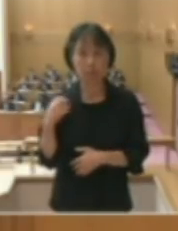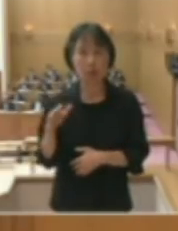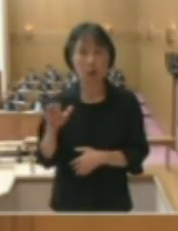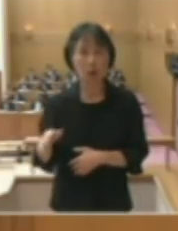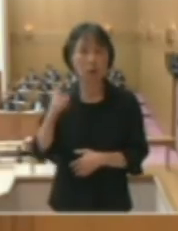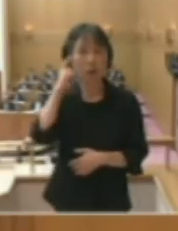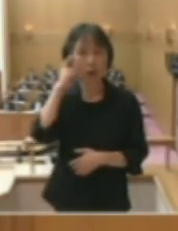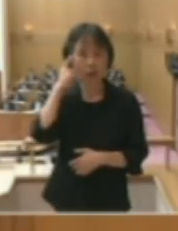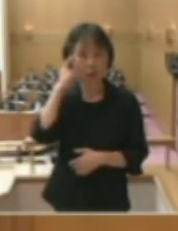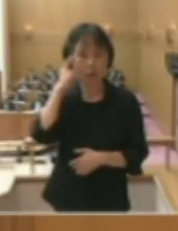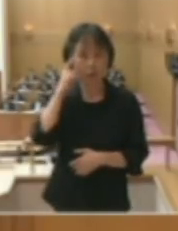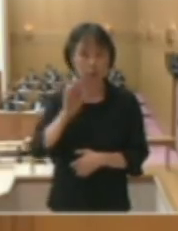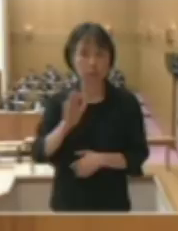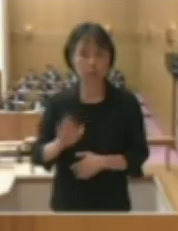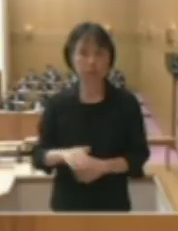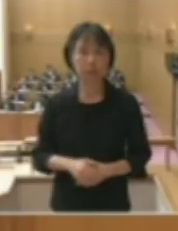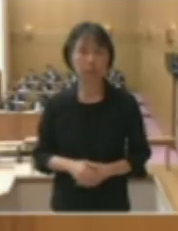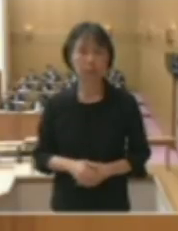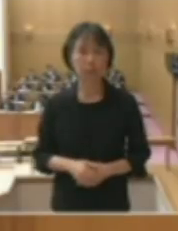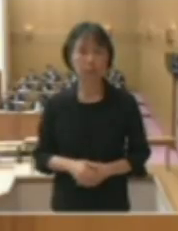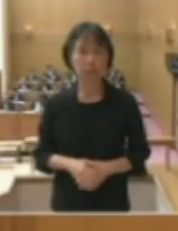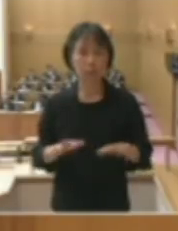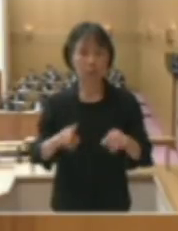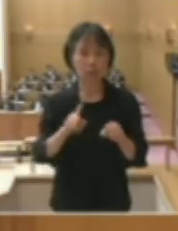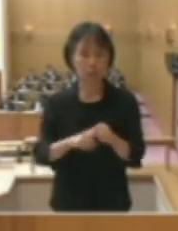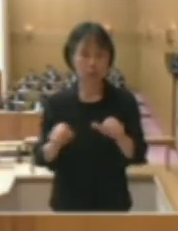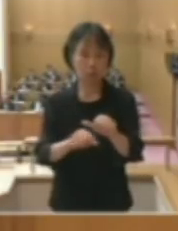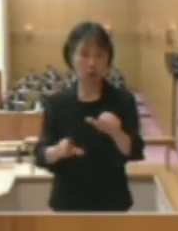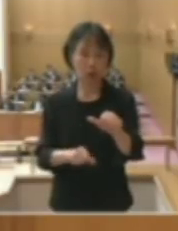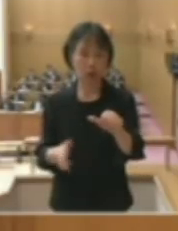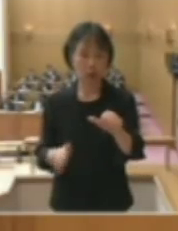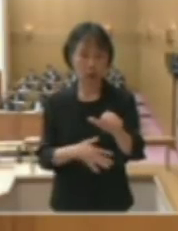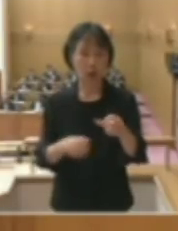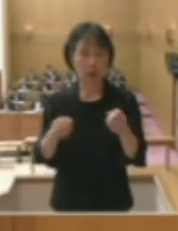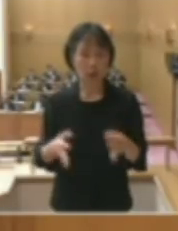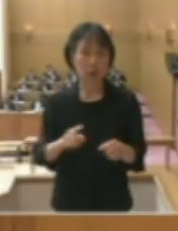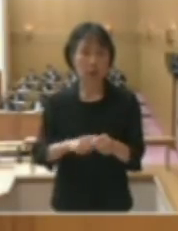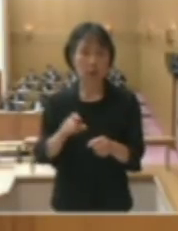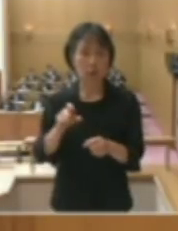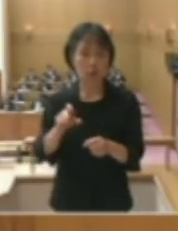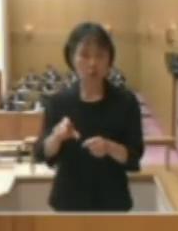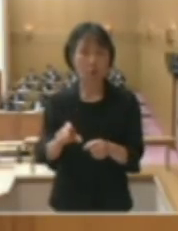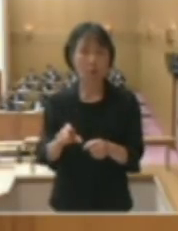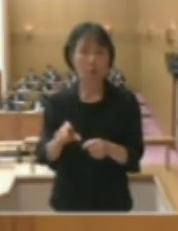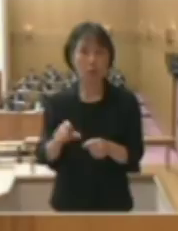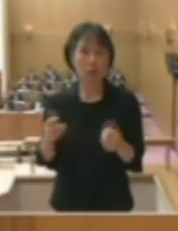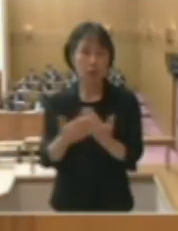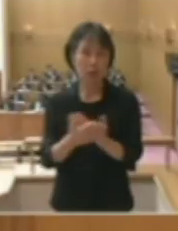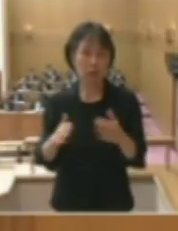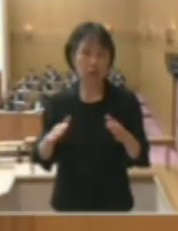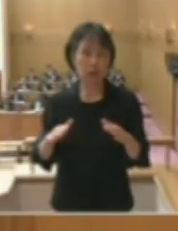えています。本年5月からは新しい元号とな